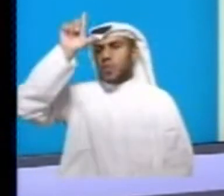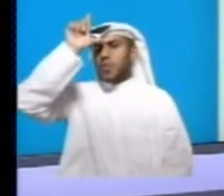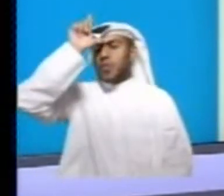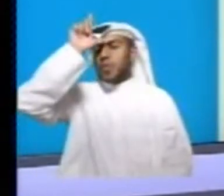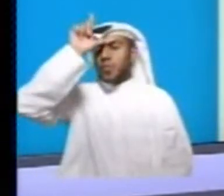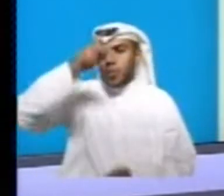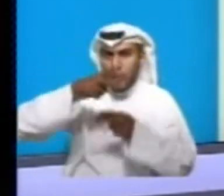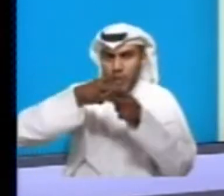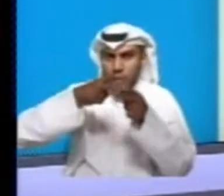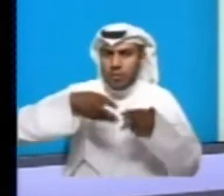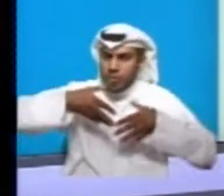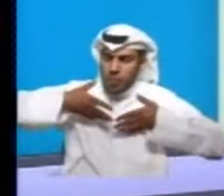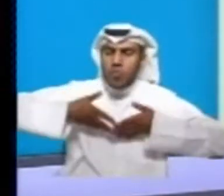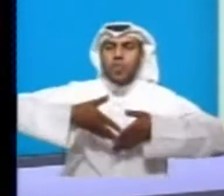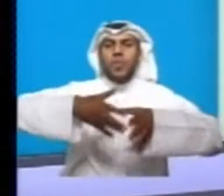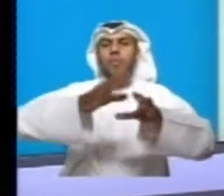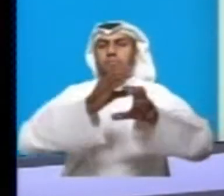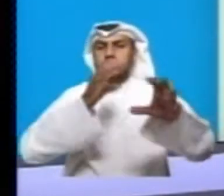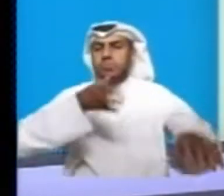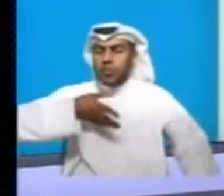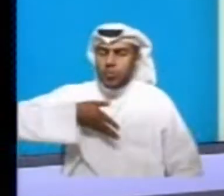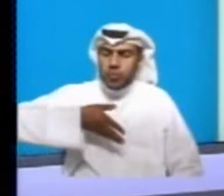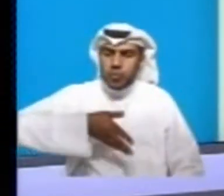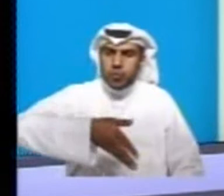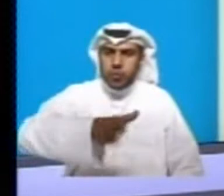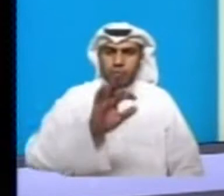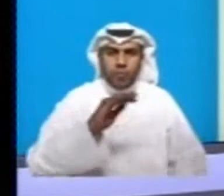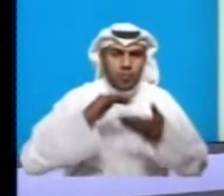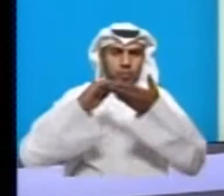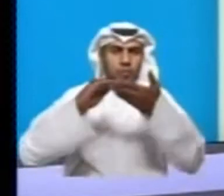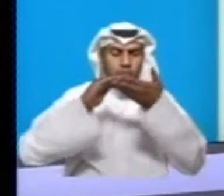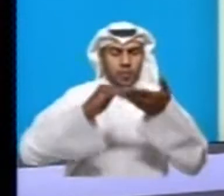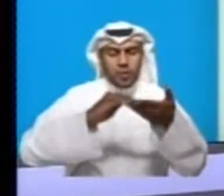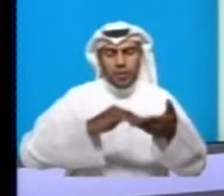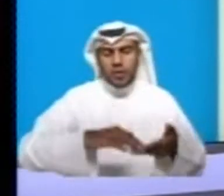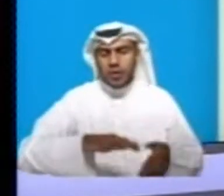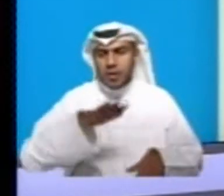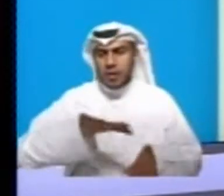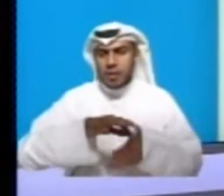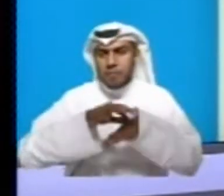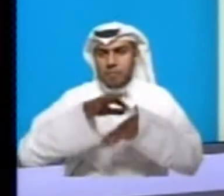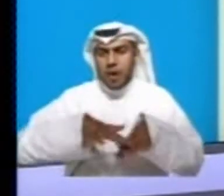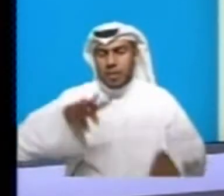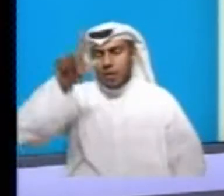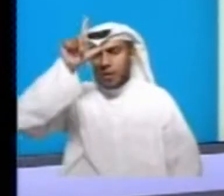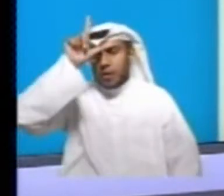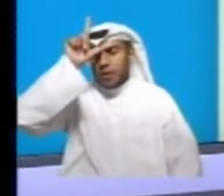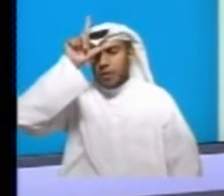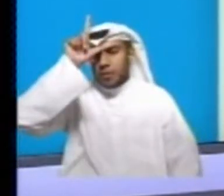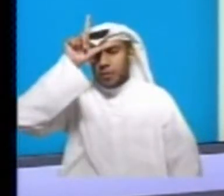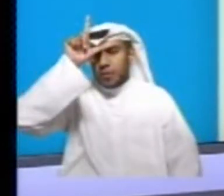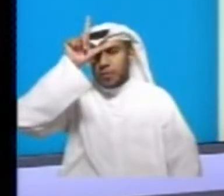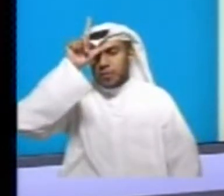الهاشمية، وذلك لإغاثة اللاجئين السوريين بمشاركة 34 متطوعا